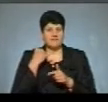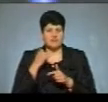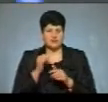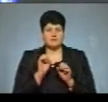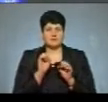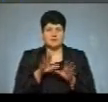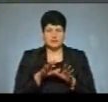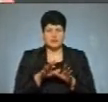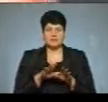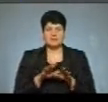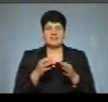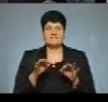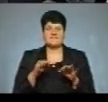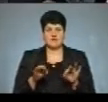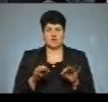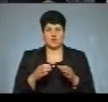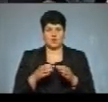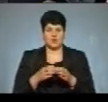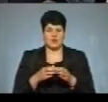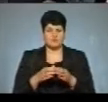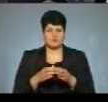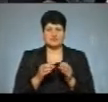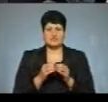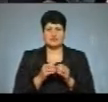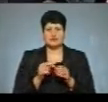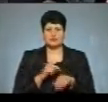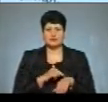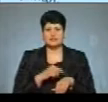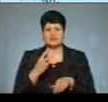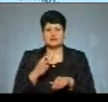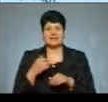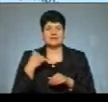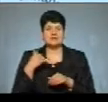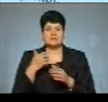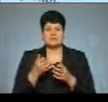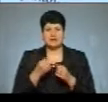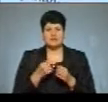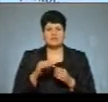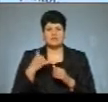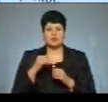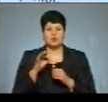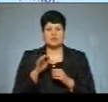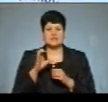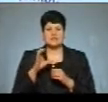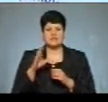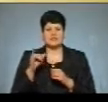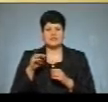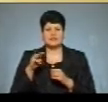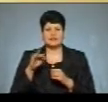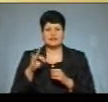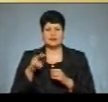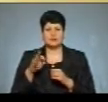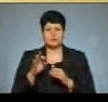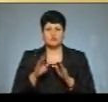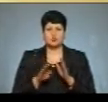перекидаємо автоматично на вільну бригаду. О 10:20 диспетчери у Тернополі прийняли виклики від Ольги Святило із Мислової Підволочиського